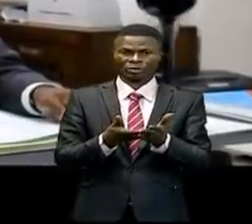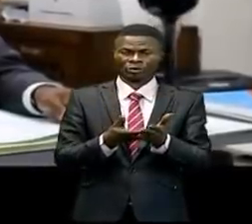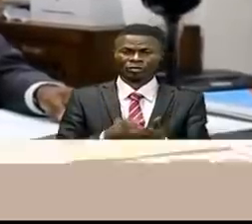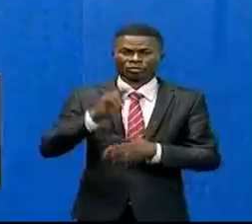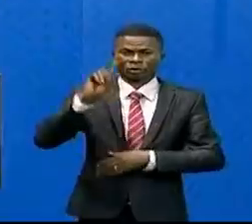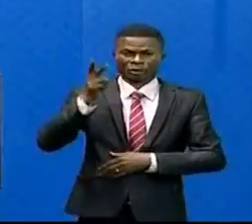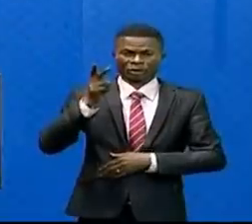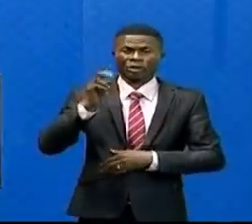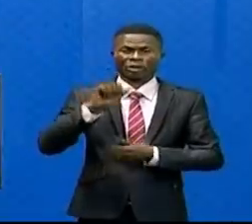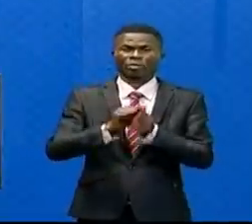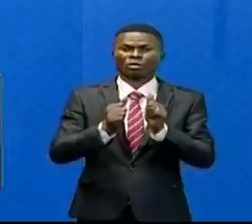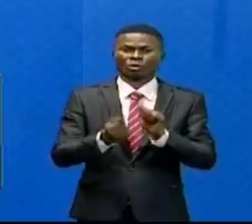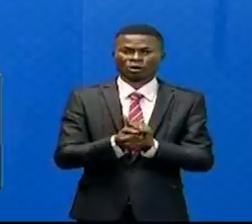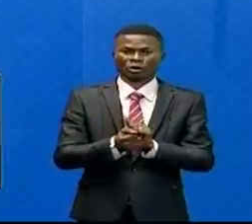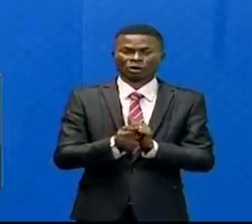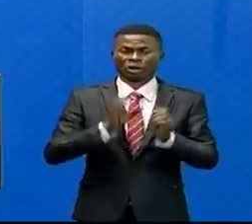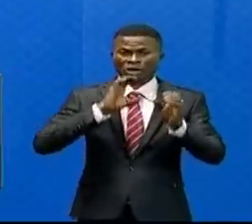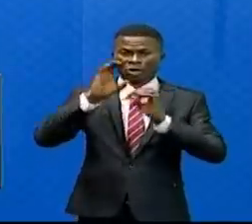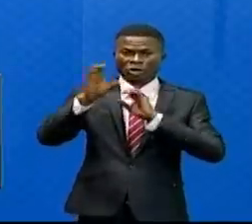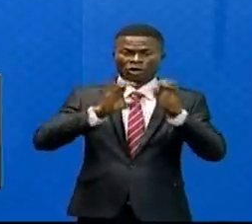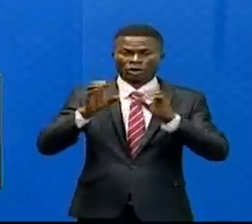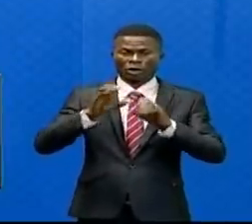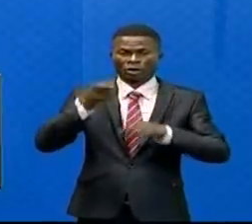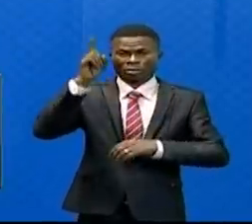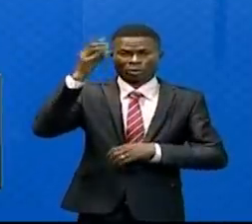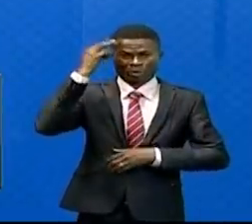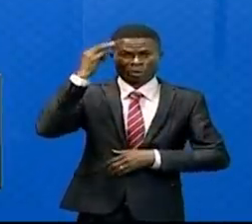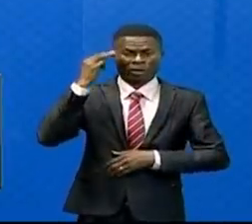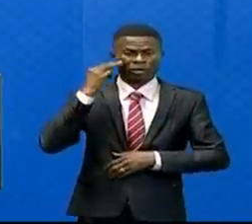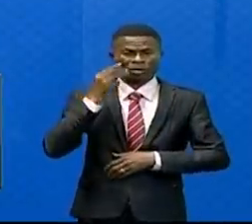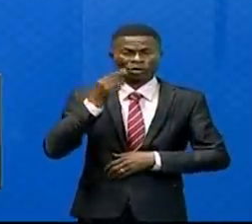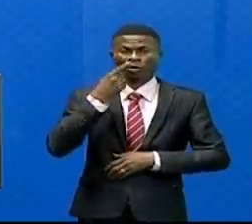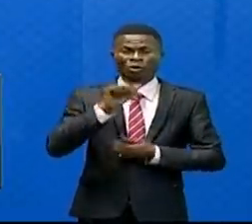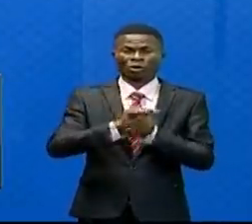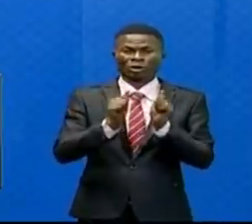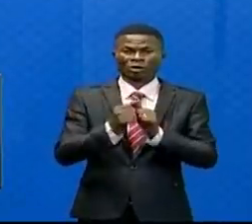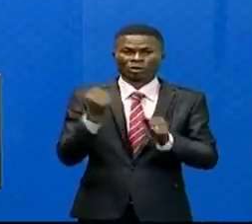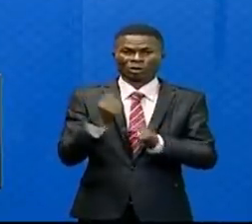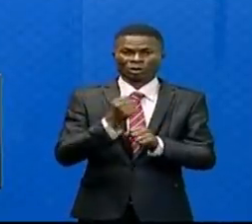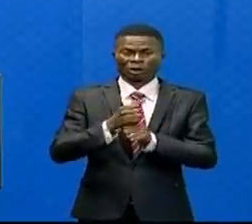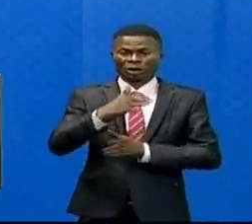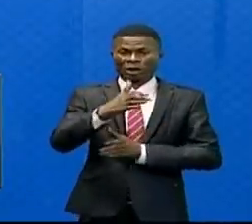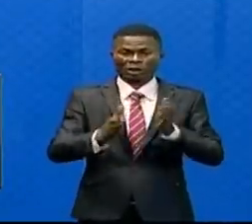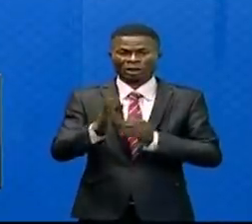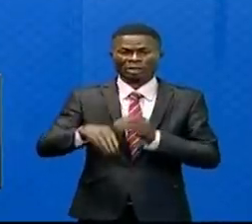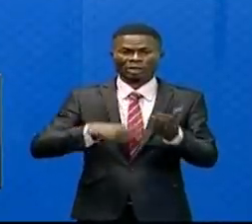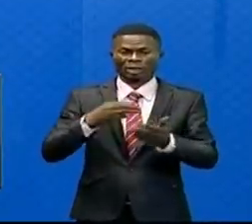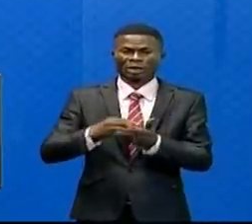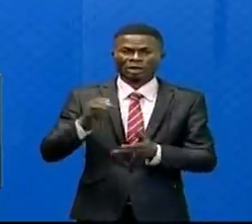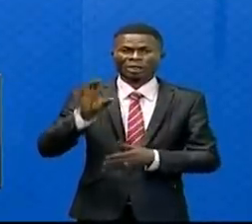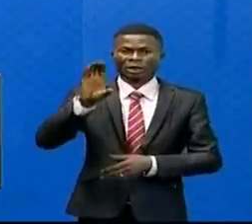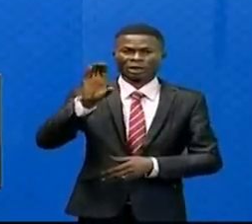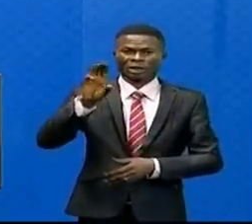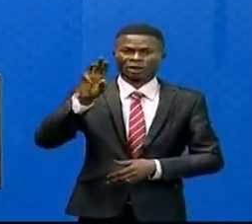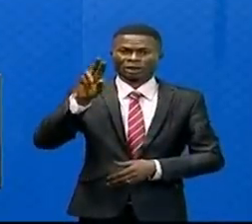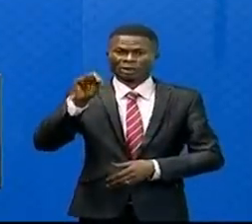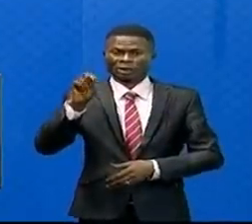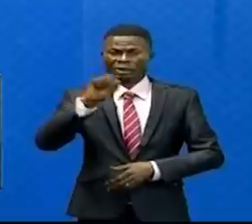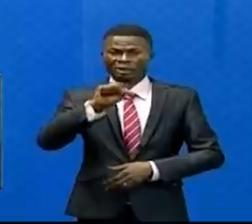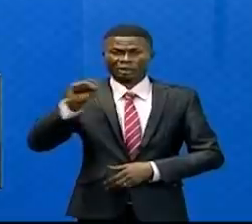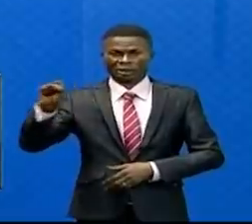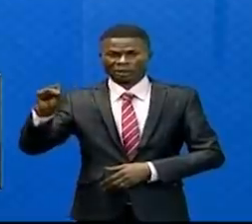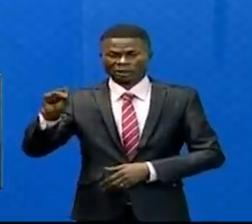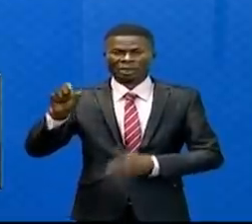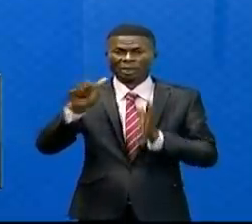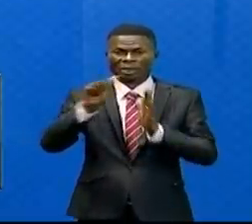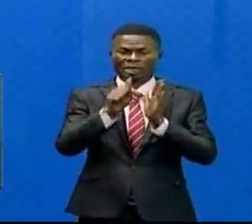Deuxième point de la communication du Premier ministre sur l'opérationnalisation de la Caisse nationale de péréquation. Au regard de